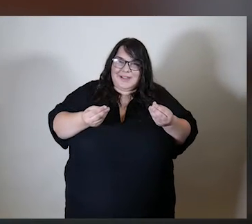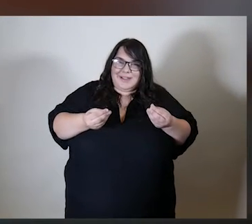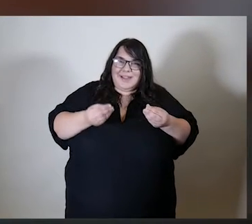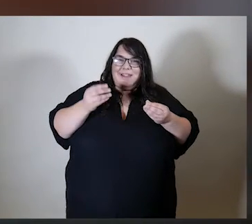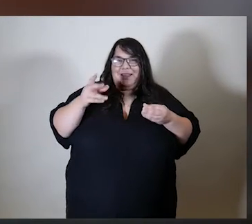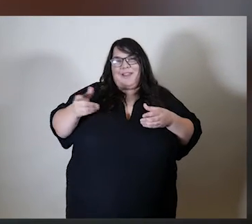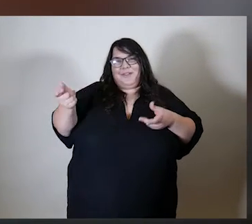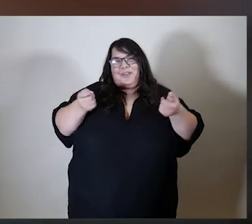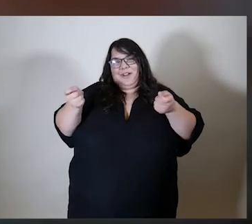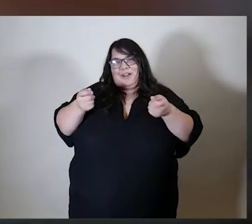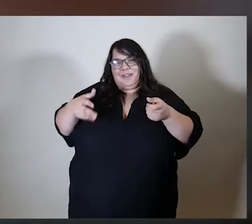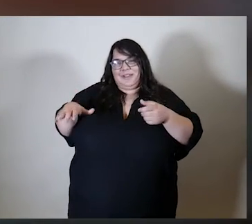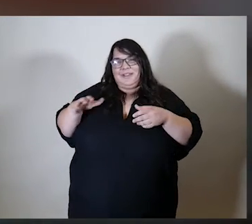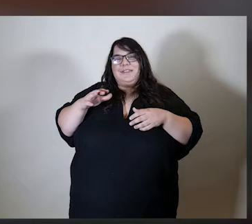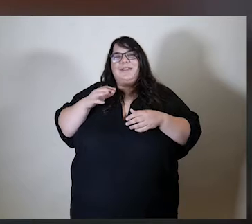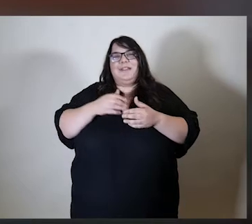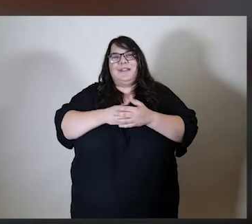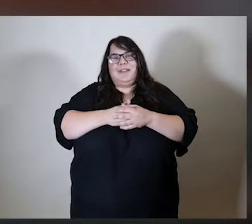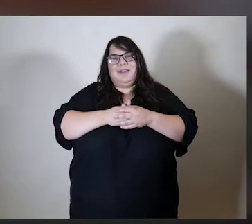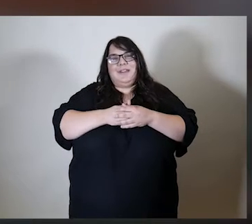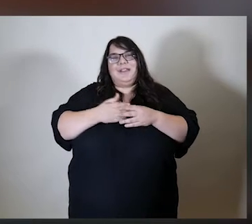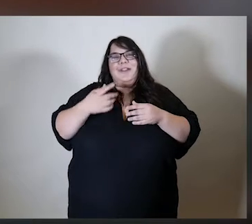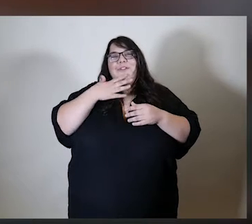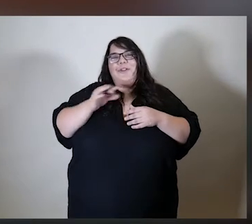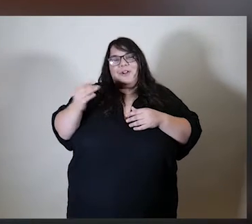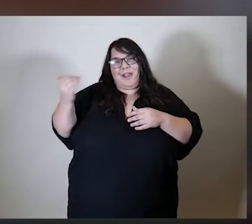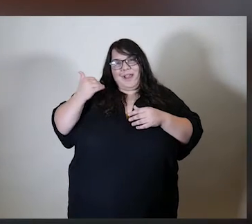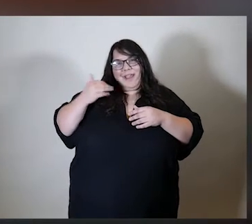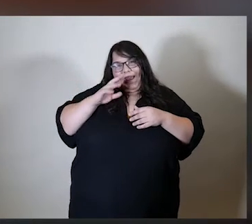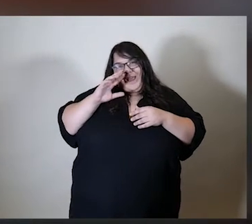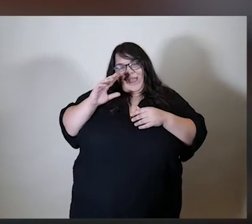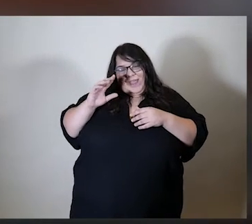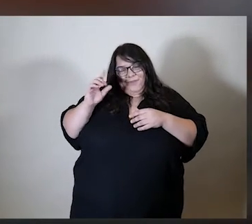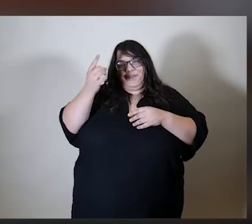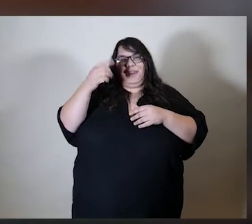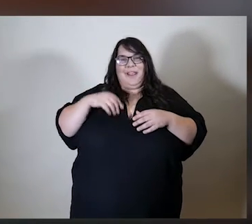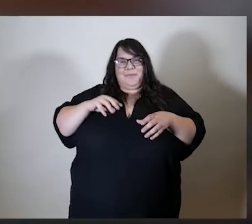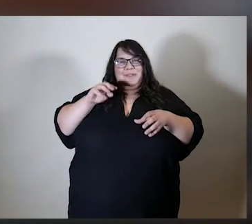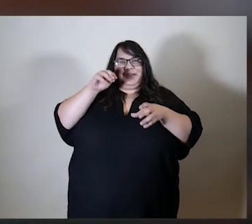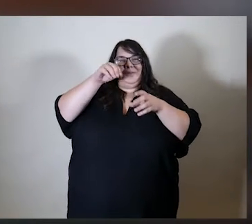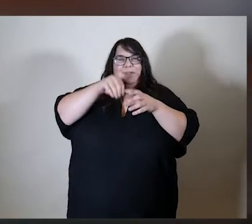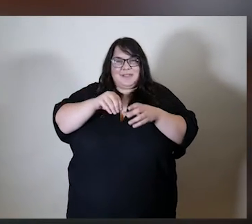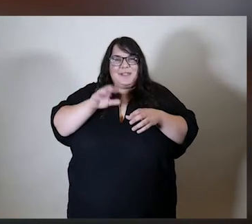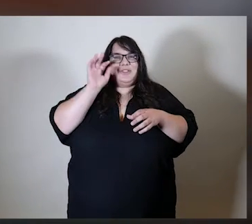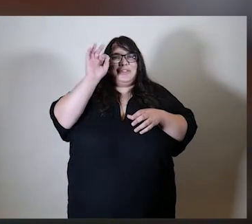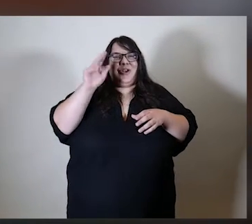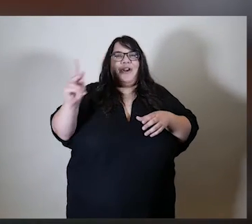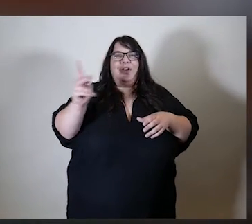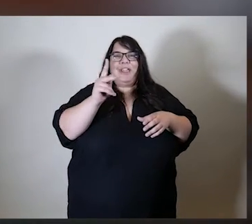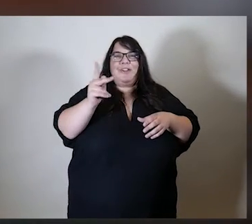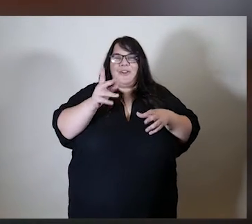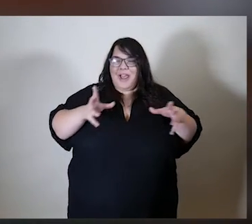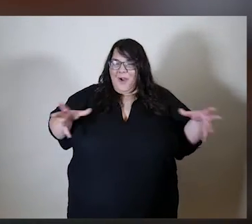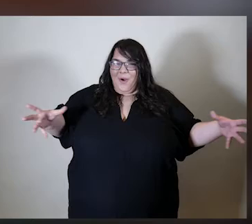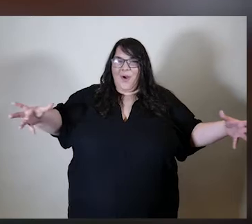Φεστιβάλ Φορέων Κοινωνικής Φροντίδας για την ευκαιρία που μας δίνουν να απλώσουμε χέρι στην κοινωνία και όλοι